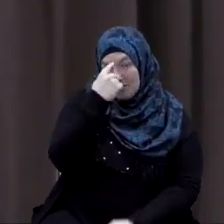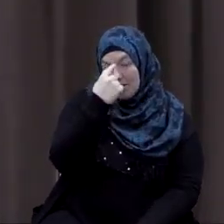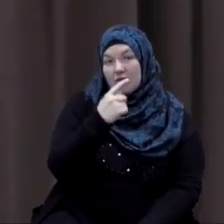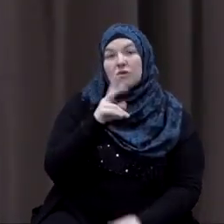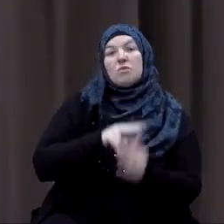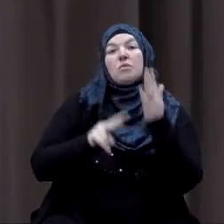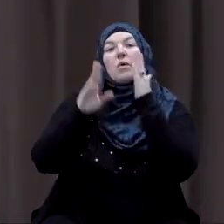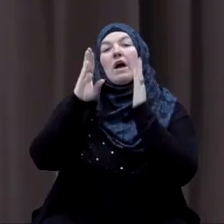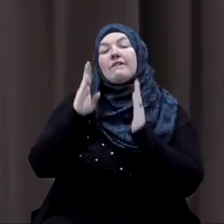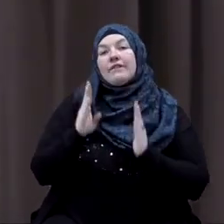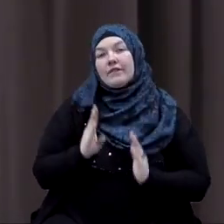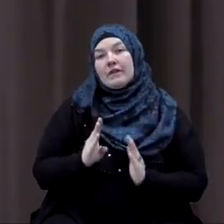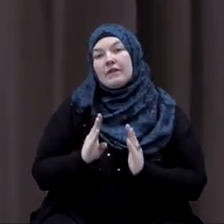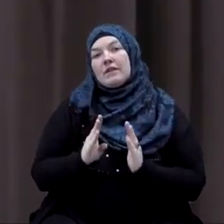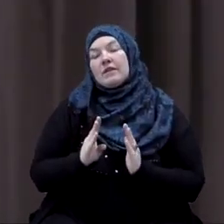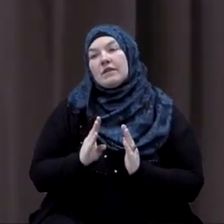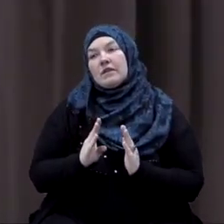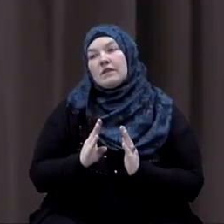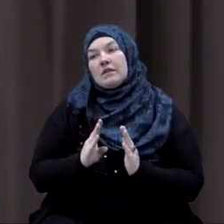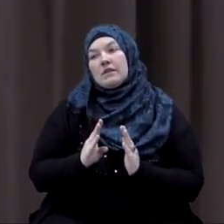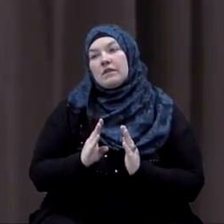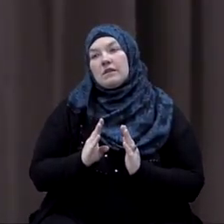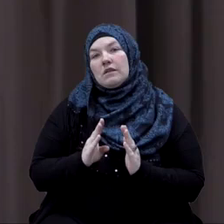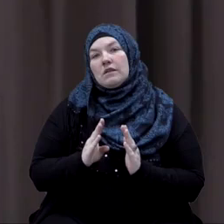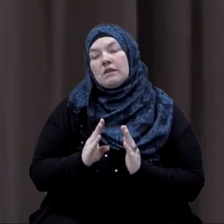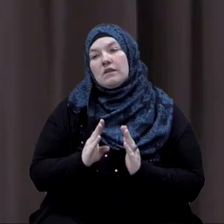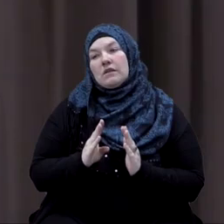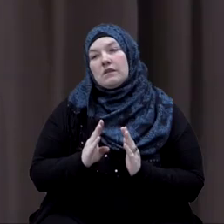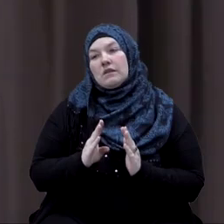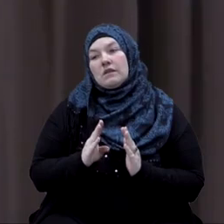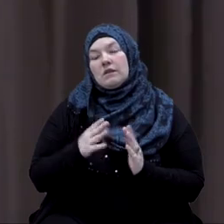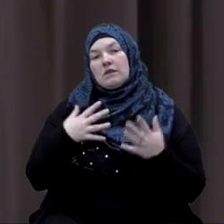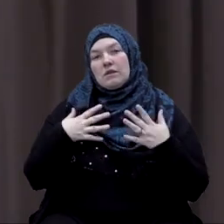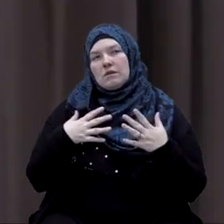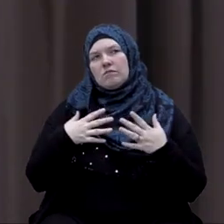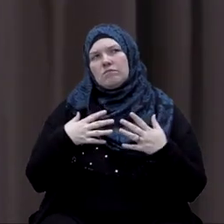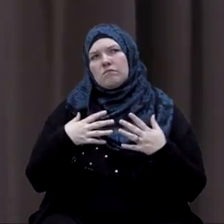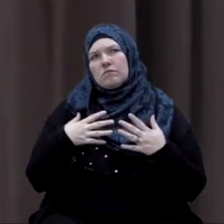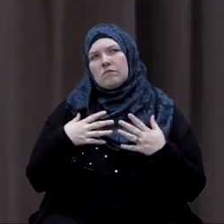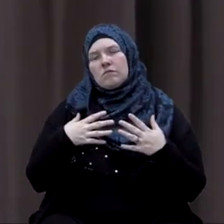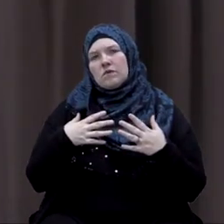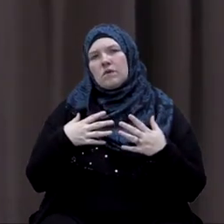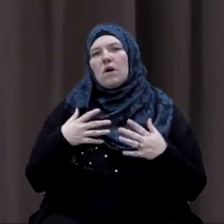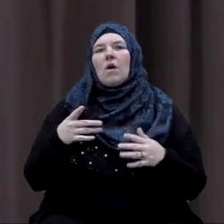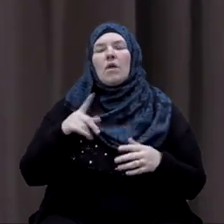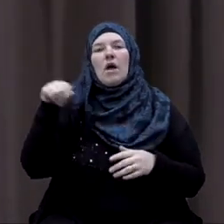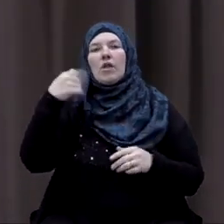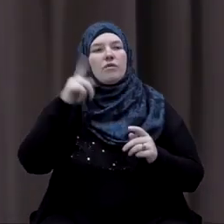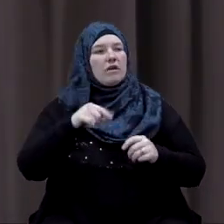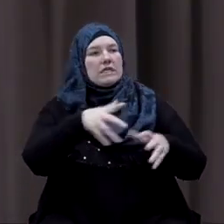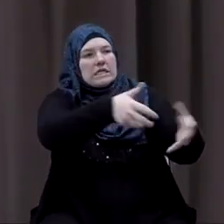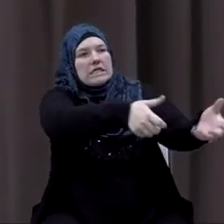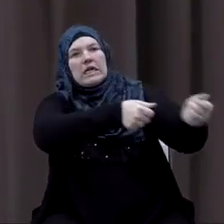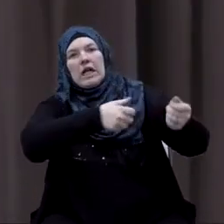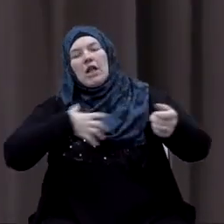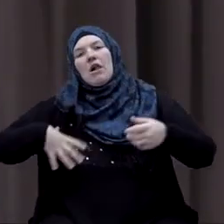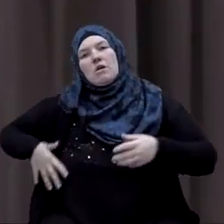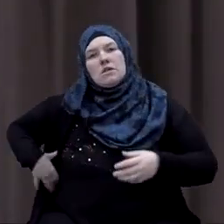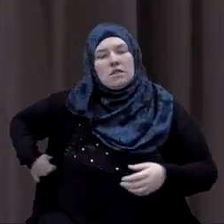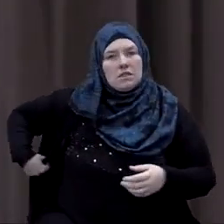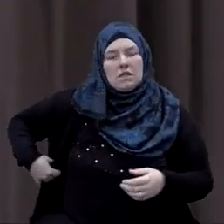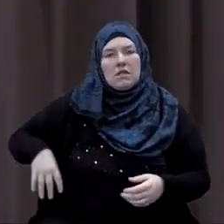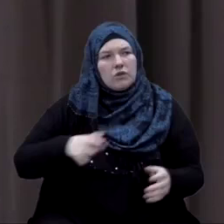the Prophet ﷺ would hold him from his clothing. أَمَا أَنَا لَكَ يَا عُمَرْ. Isn't it about time, O